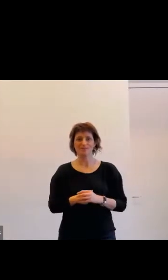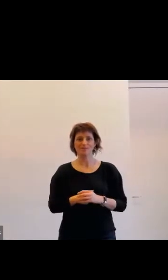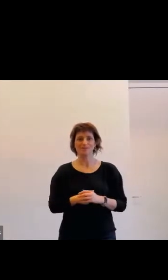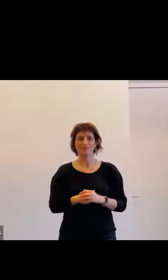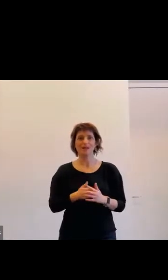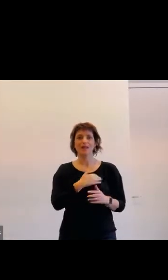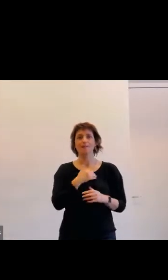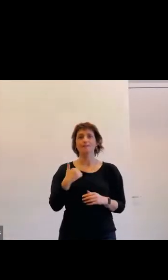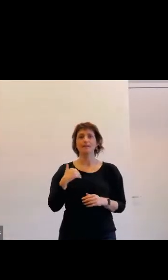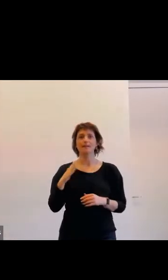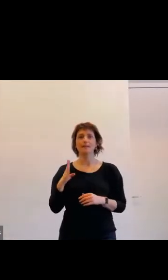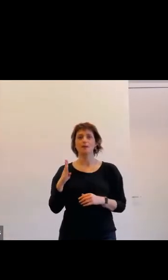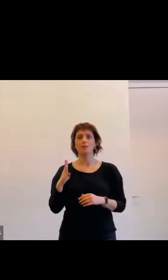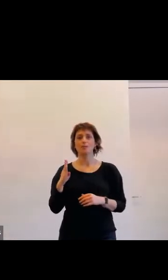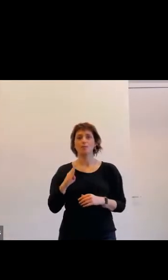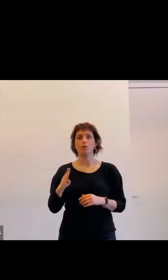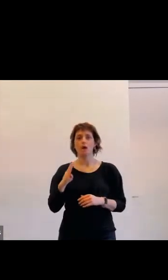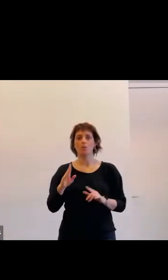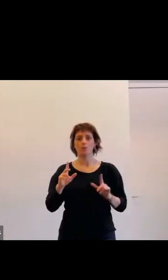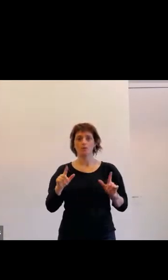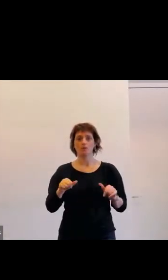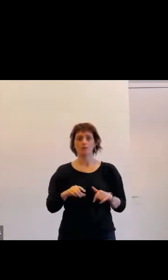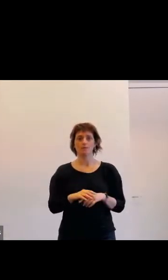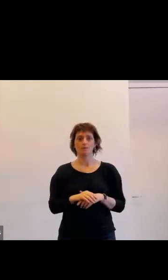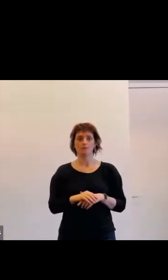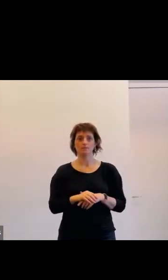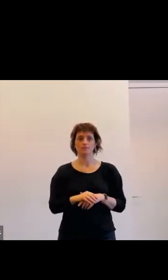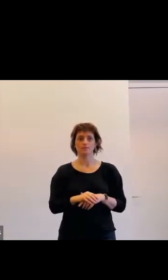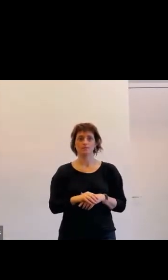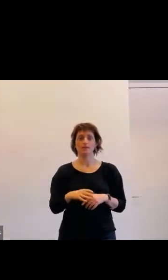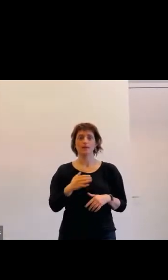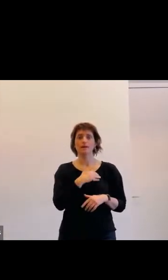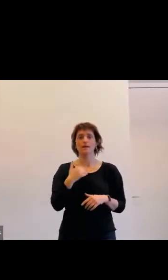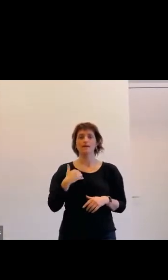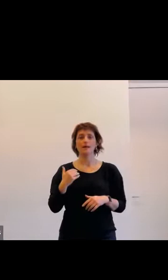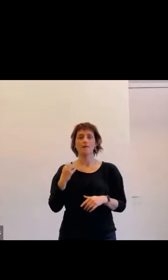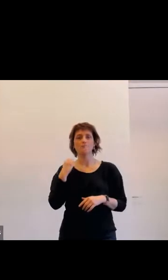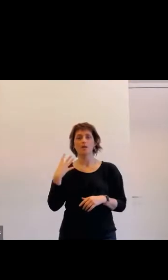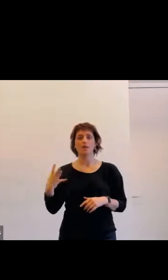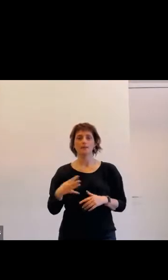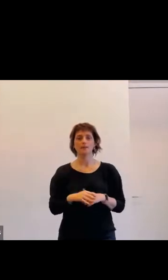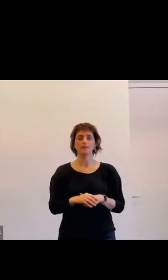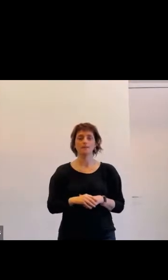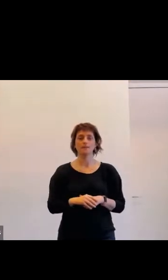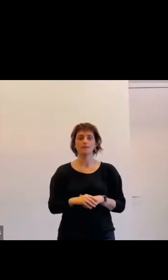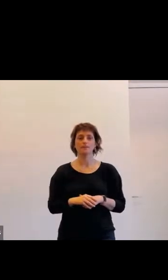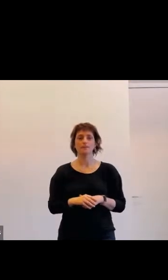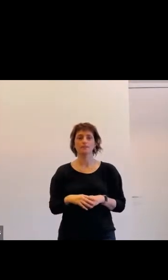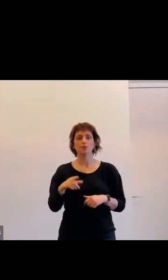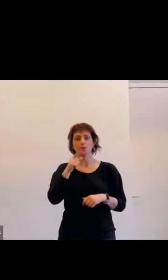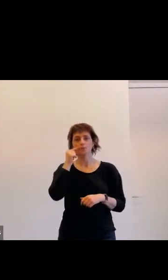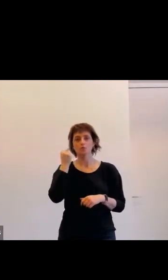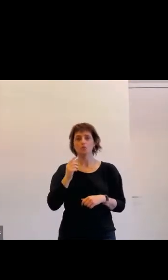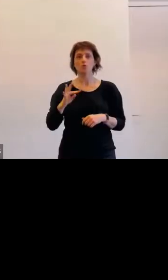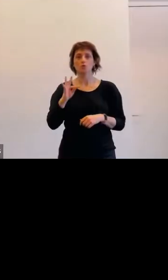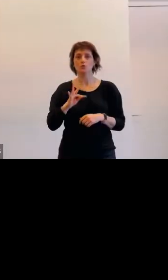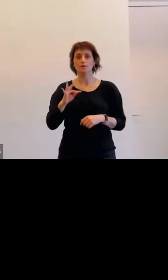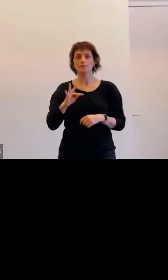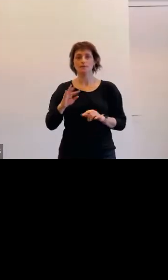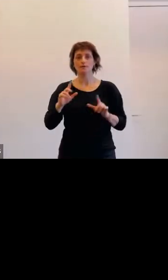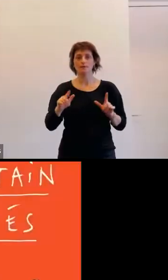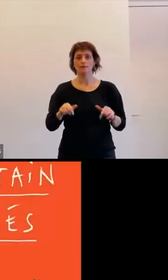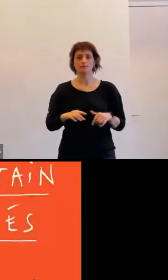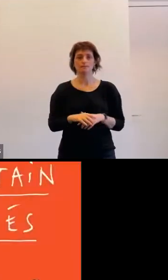Boilon. Présente. Chloé Blandin. Présente. Jean Thomasin.